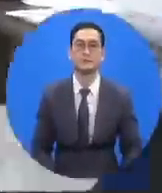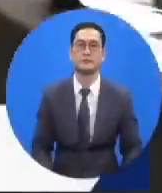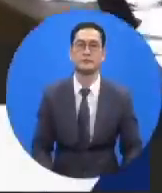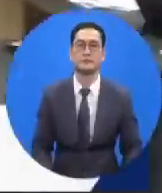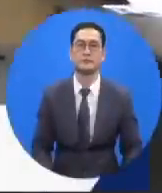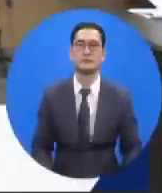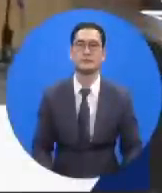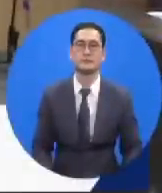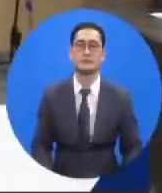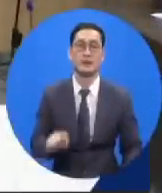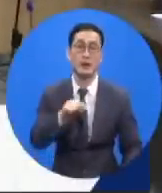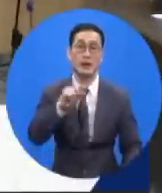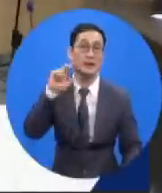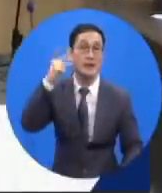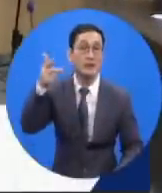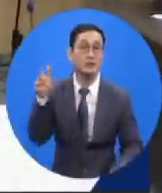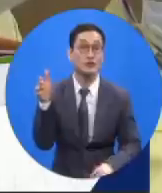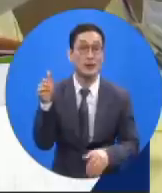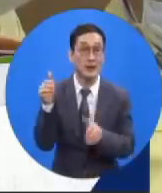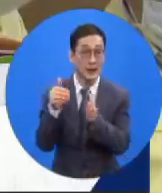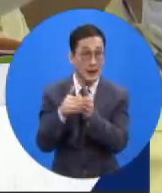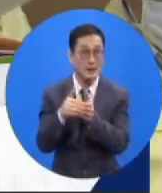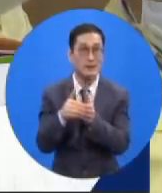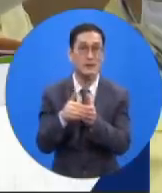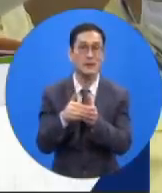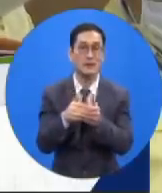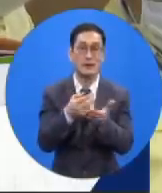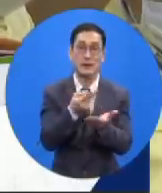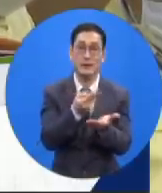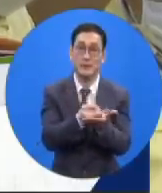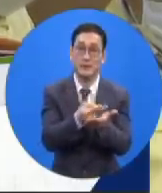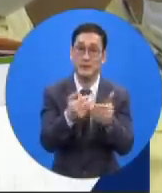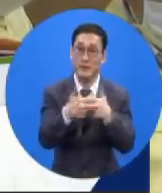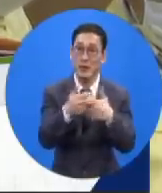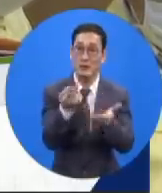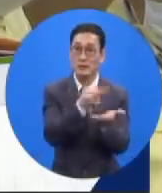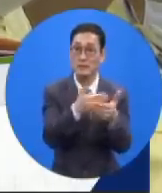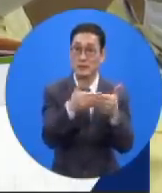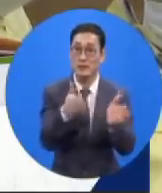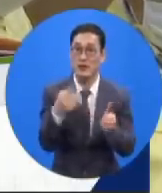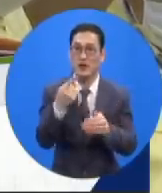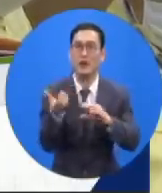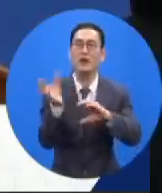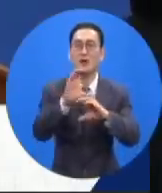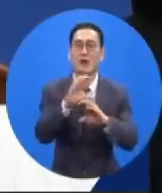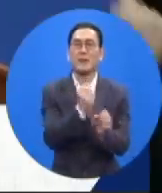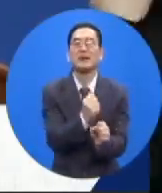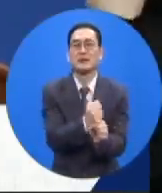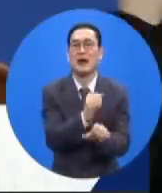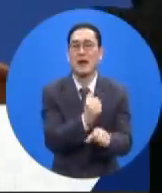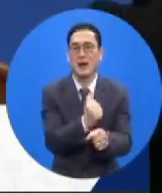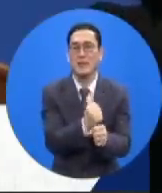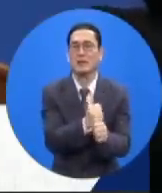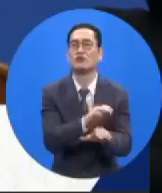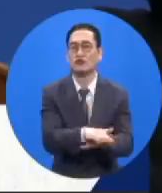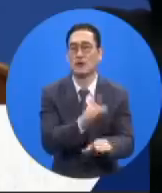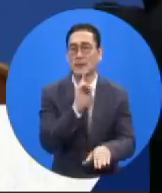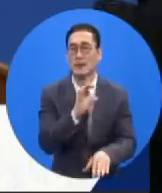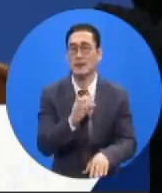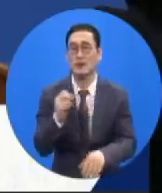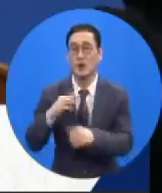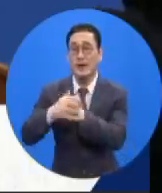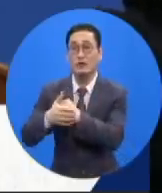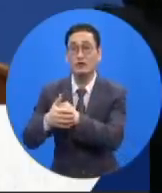중앙재난안전대책본부는 다음 주까지 대구와 마산 지역에 병상 1,000개를 확보하겠다고 밝혔습니다. 아직 심천지 대구교회 신자들에